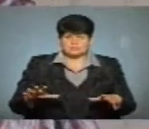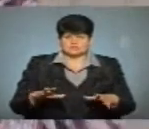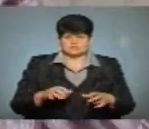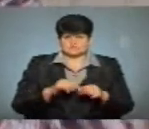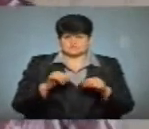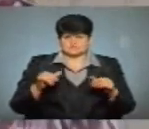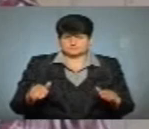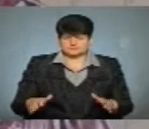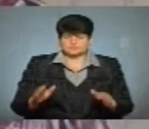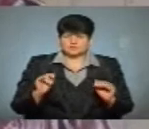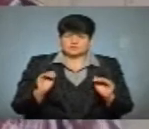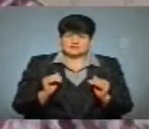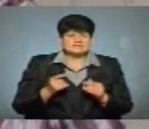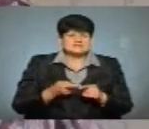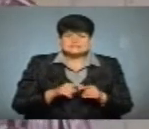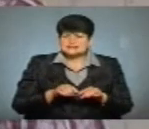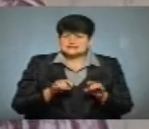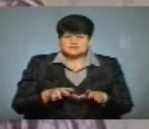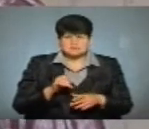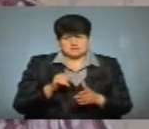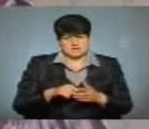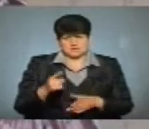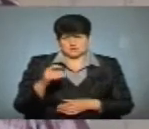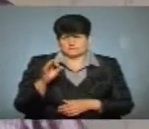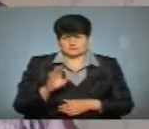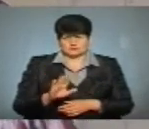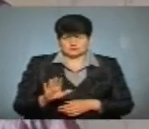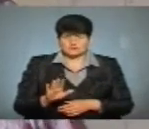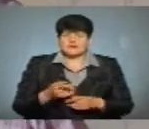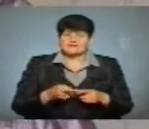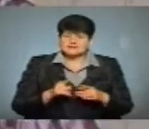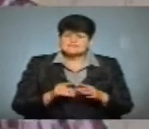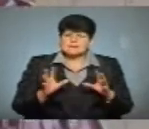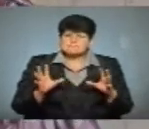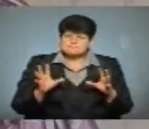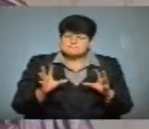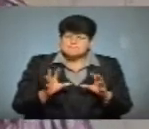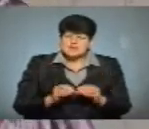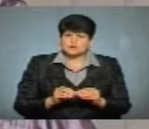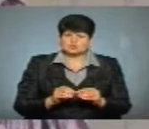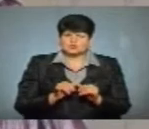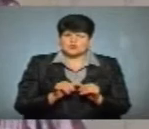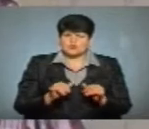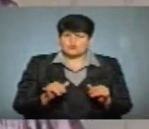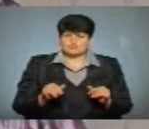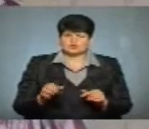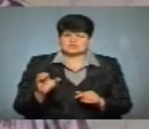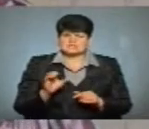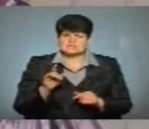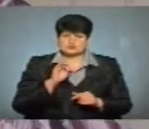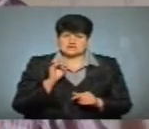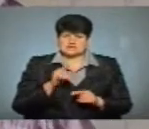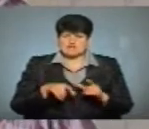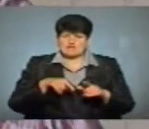менше. Це не вирішить питання 100%, але це суттєво приглушить розвиток цих синьо-зелених